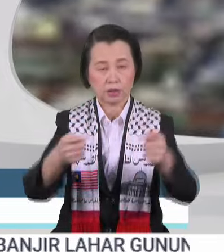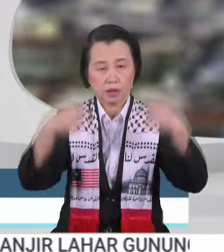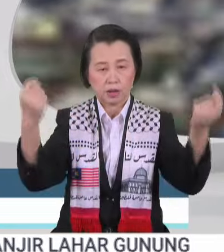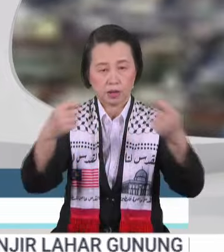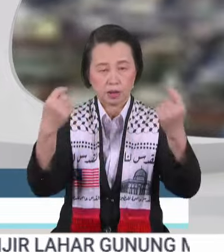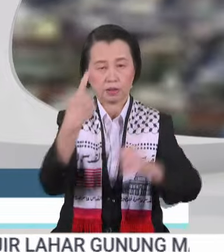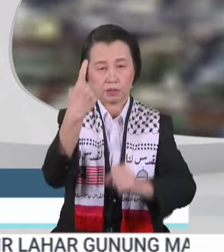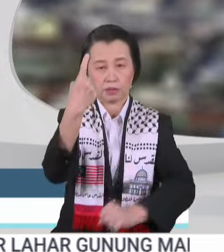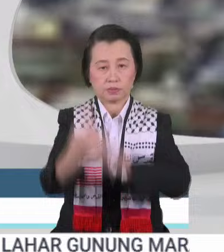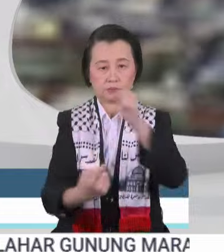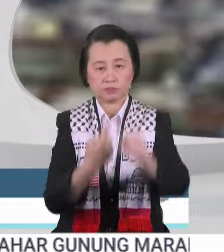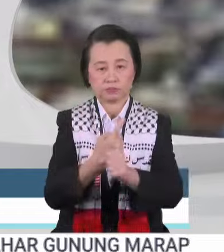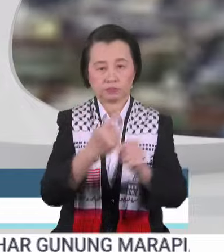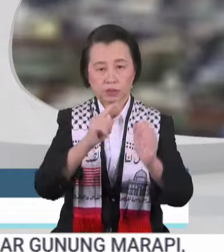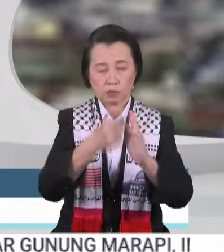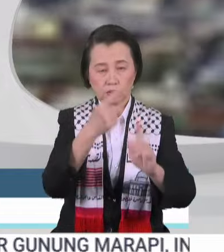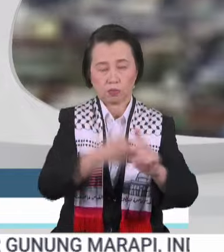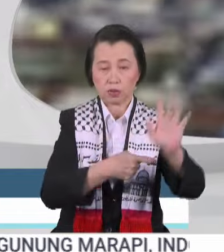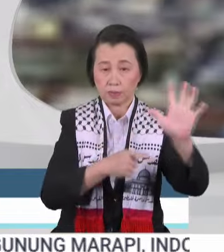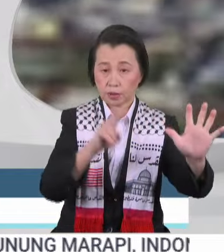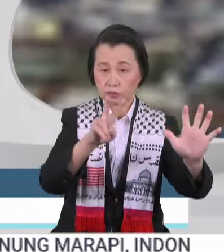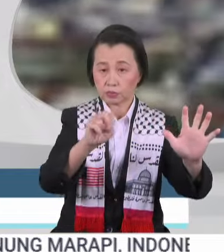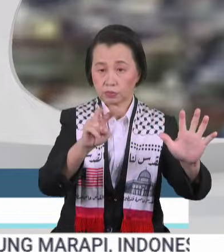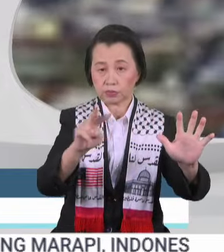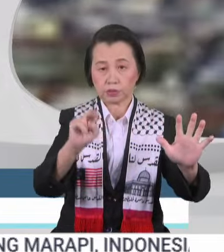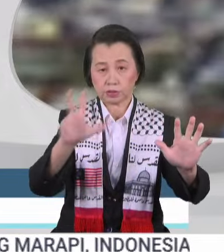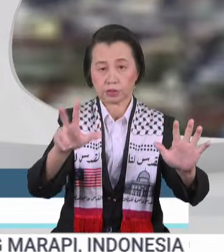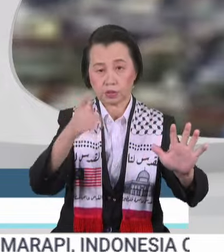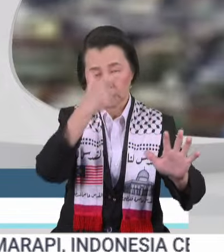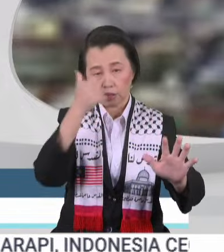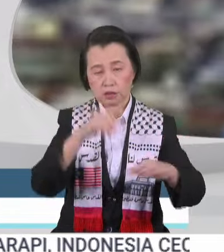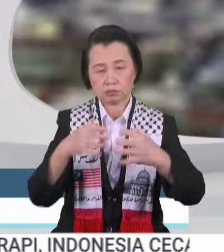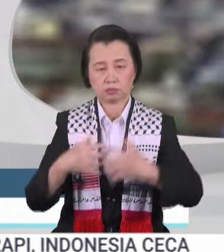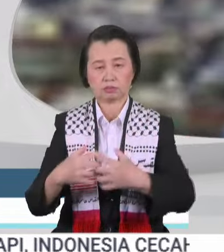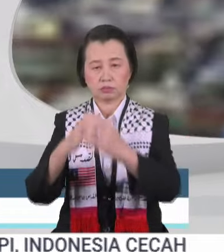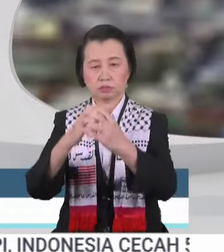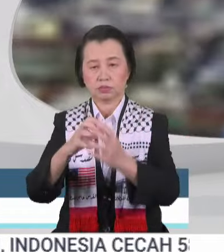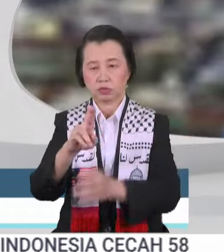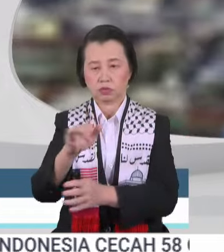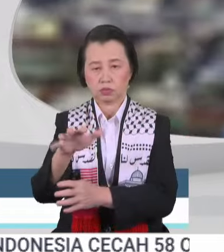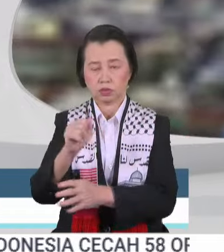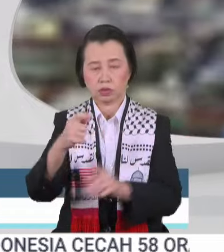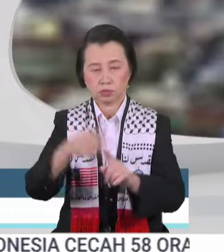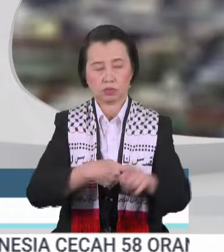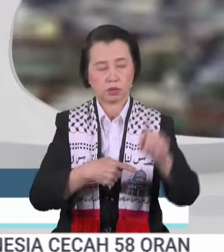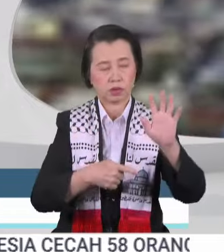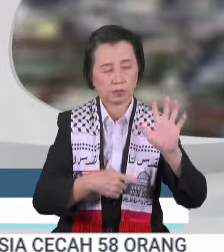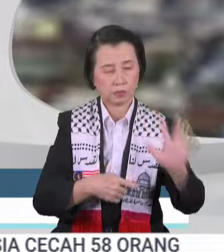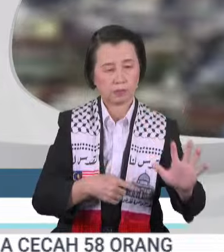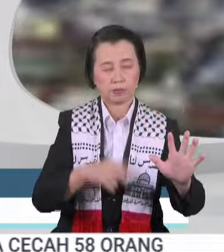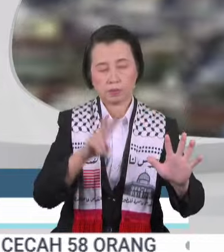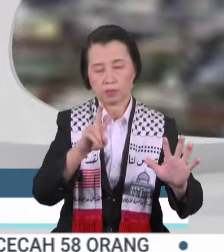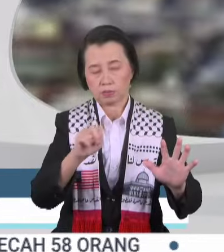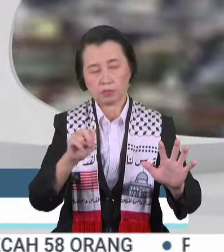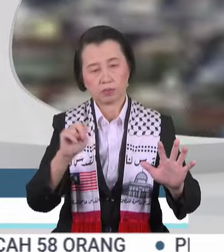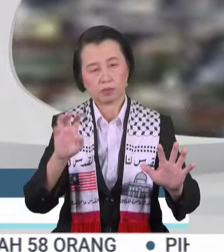diraikan selama setahun bermula Mei 2023 bersempena dengan penubuhan UIEM pada Mei